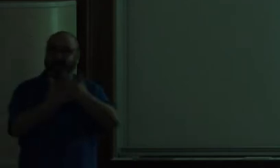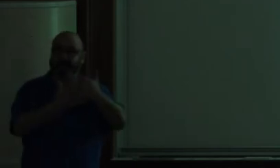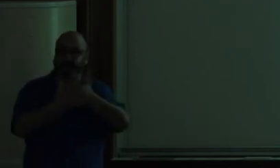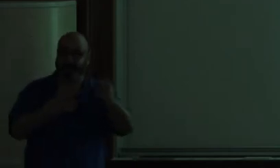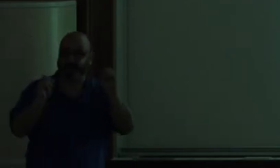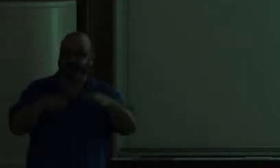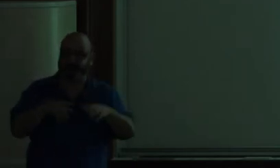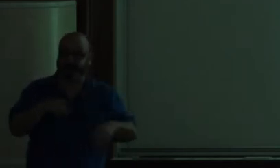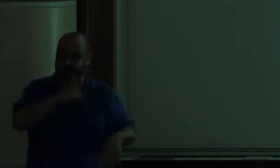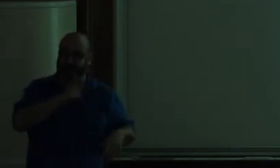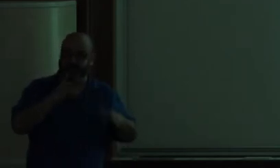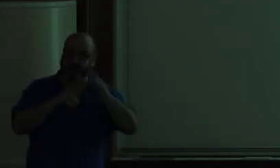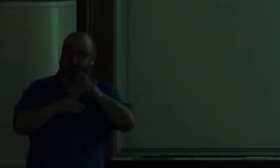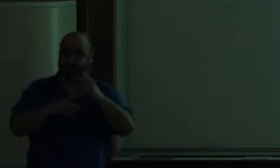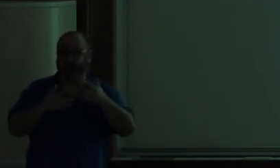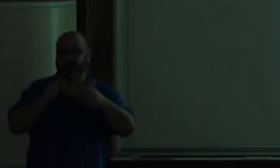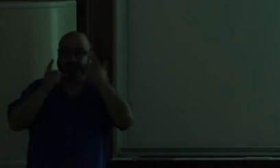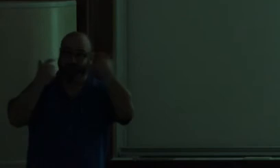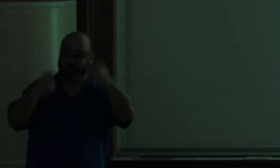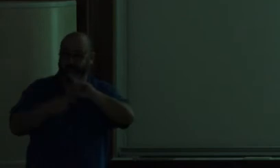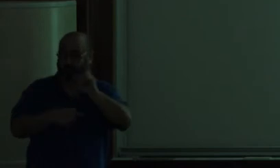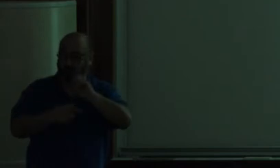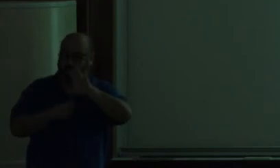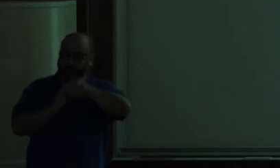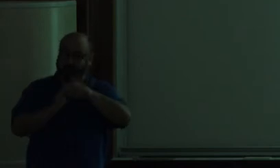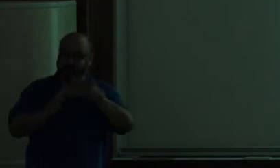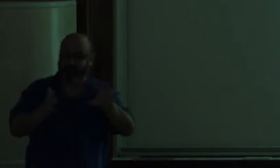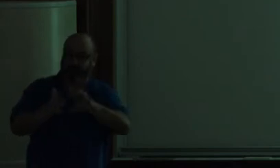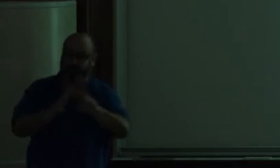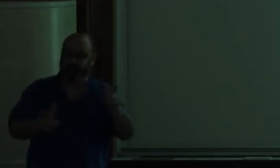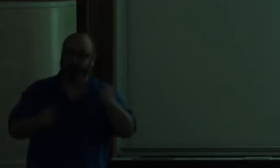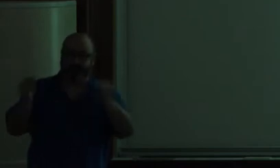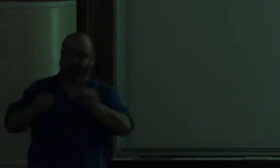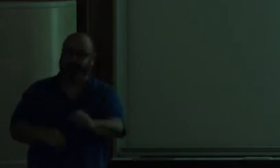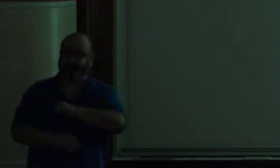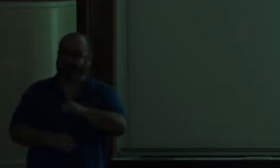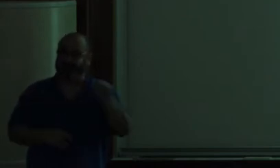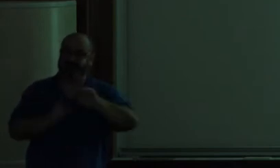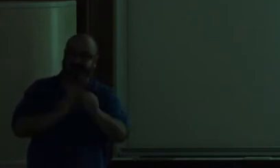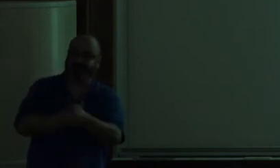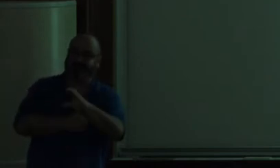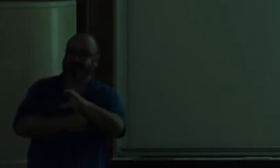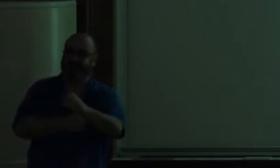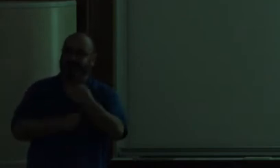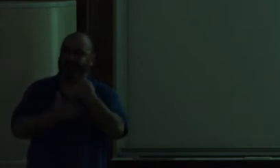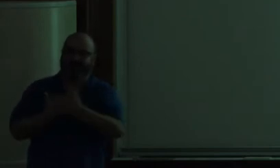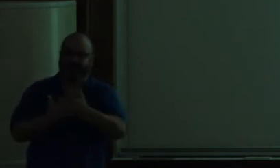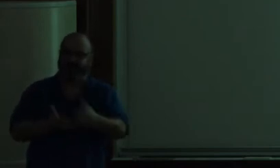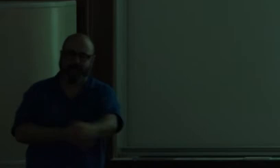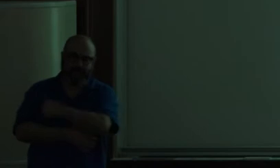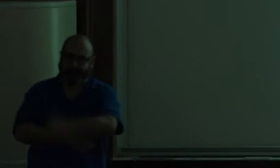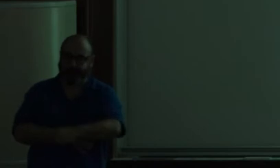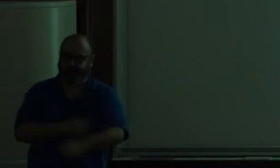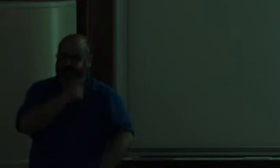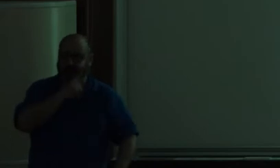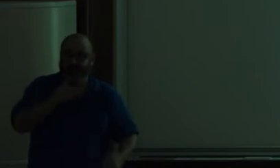elle a l'air magique, mais elle n'est pas juste magique sur le papier. Hein. Derrière, l'implémentation est ultra rapide, c'est du C. Et ça fait ça, mais alors une petite vitesse, c'est la